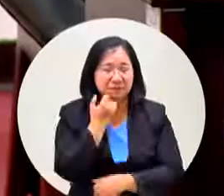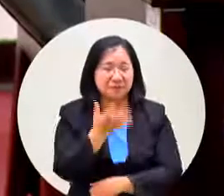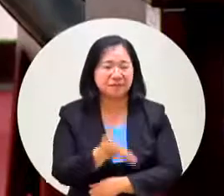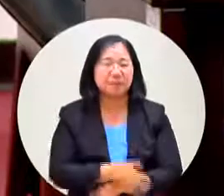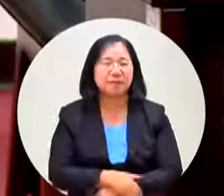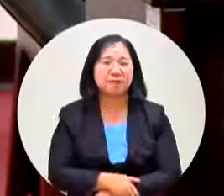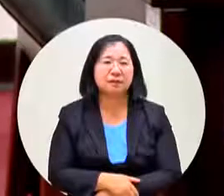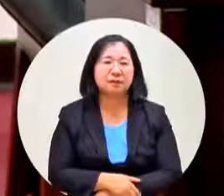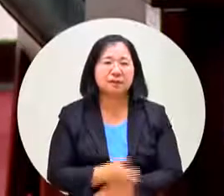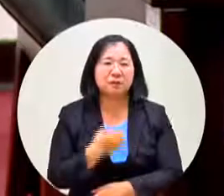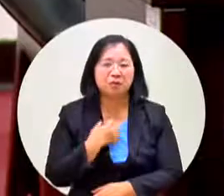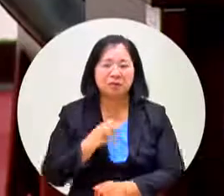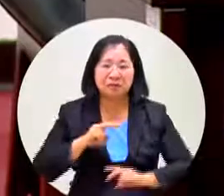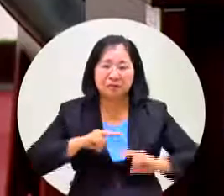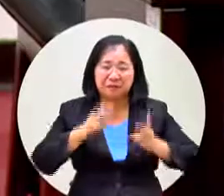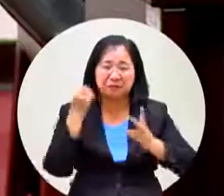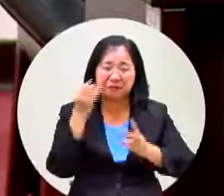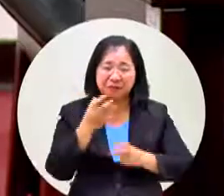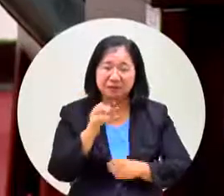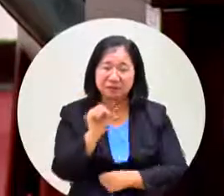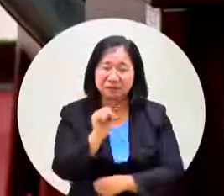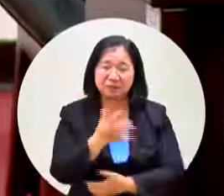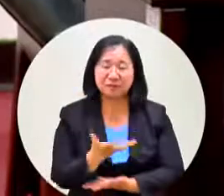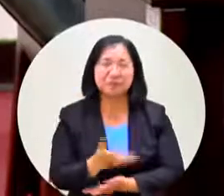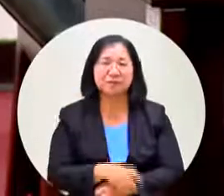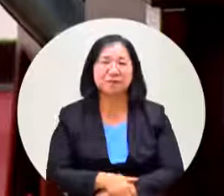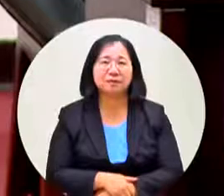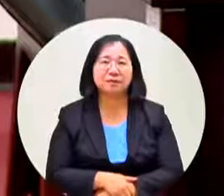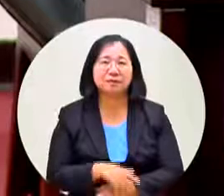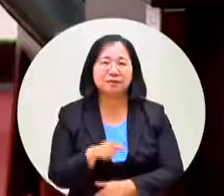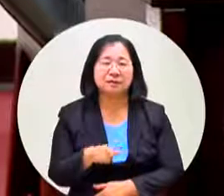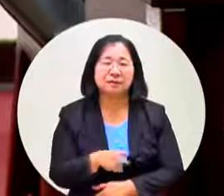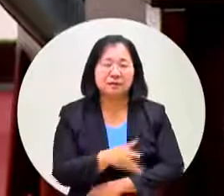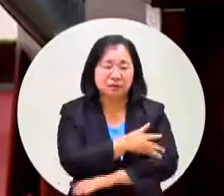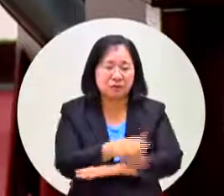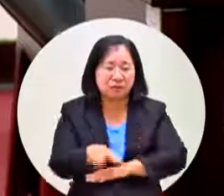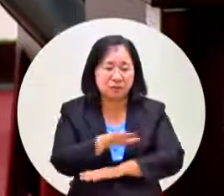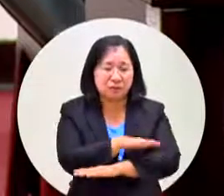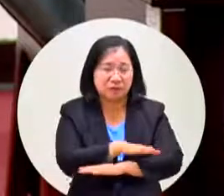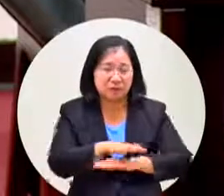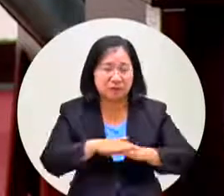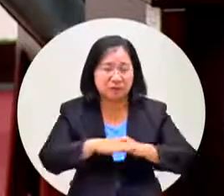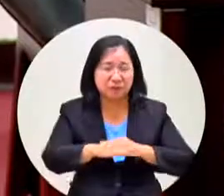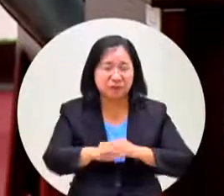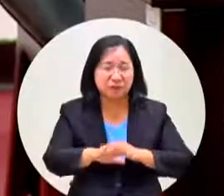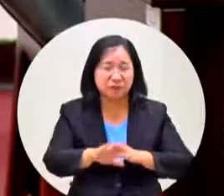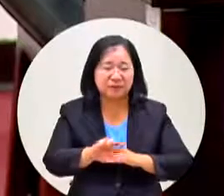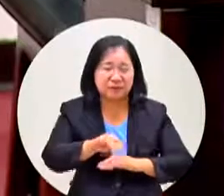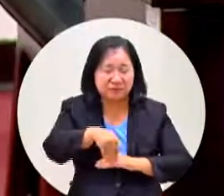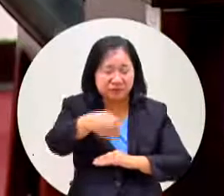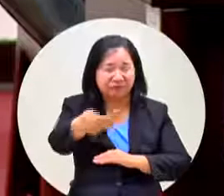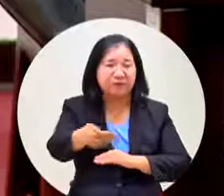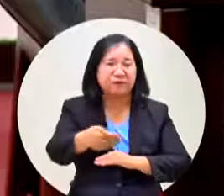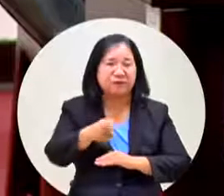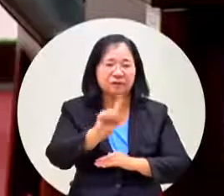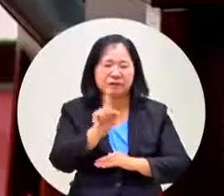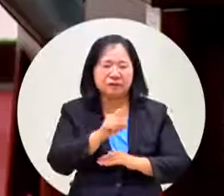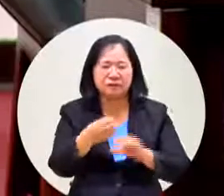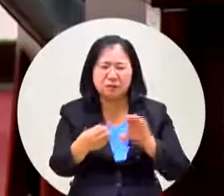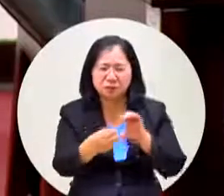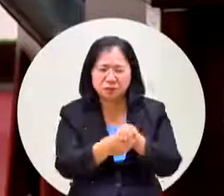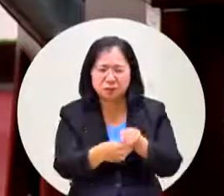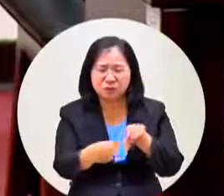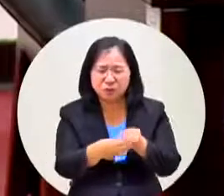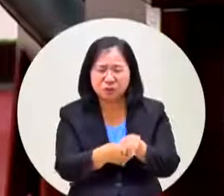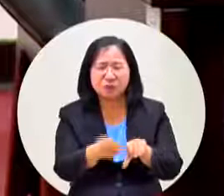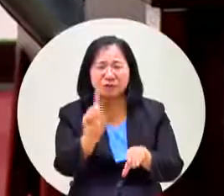吼，啊，咱等下请咱迄个局长吼，啊，迄个答复一下，看即个情形